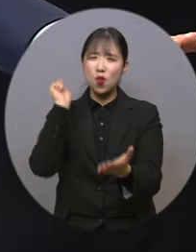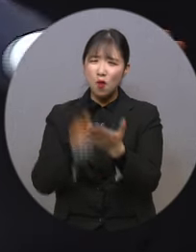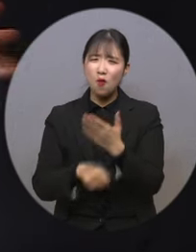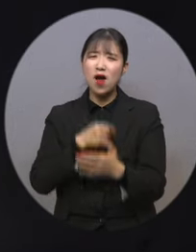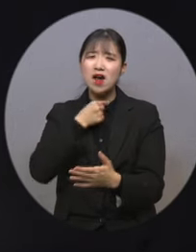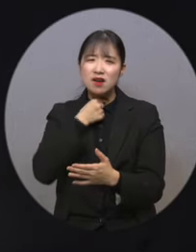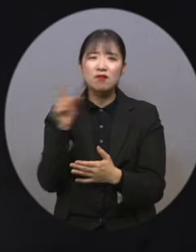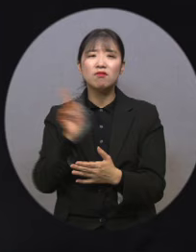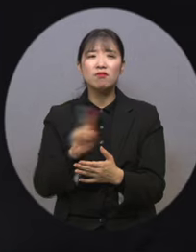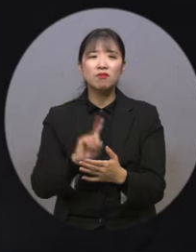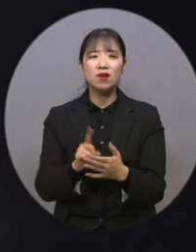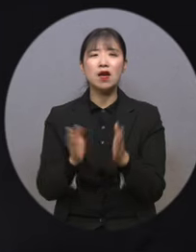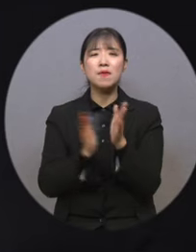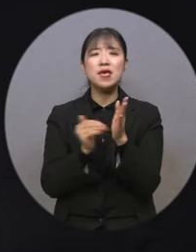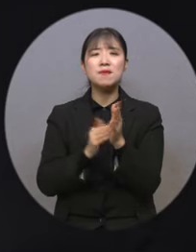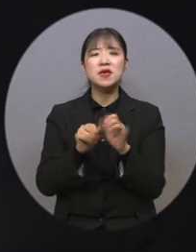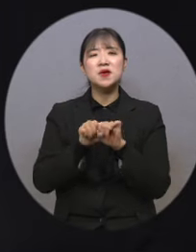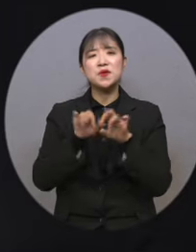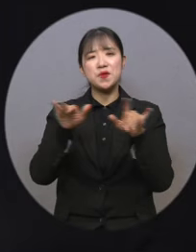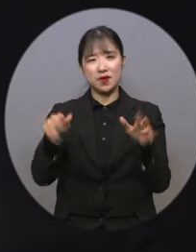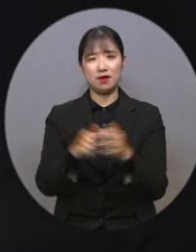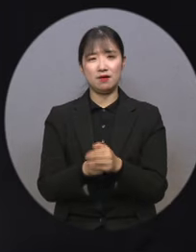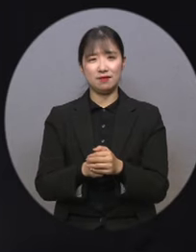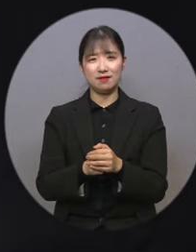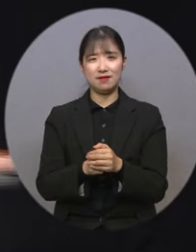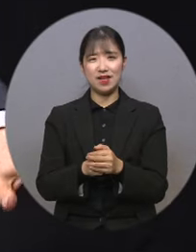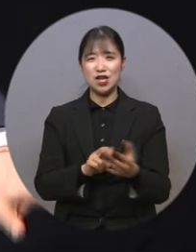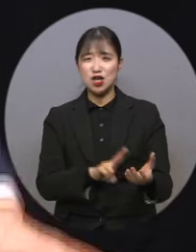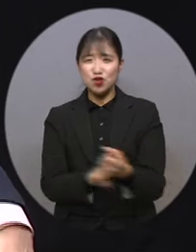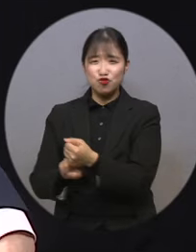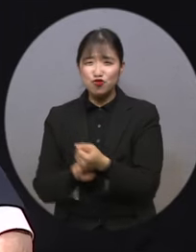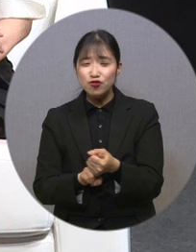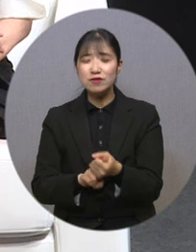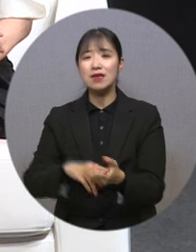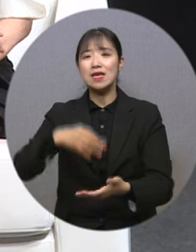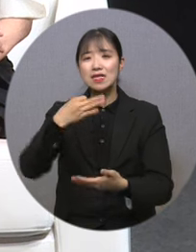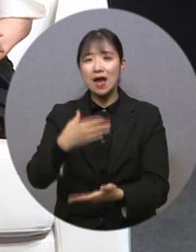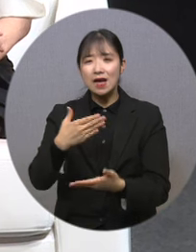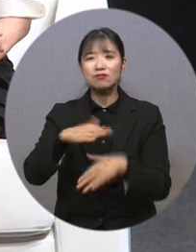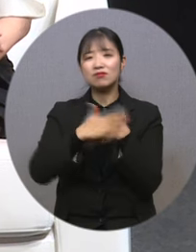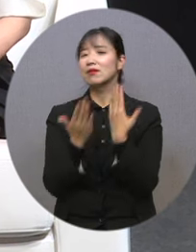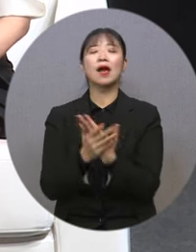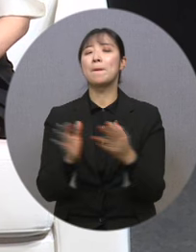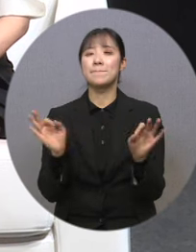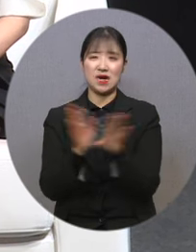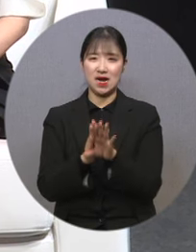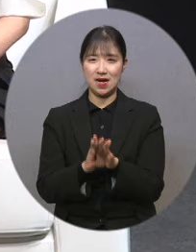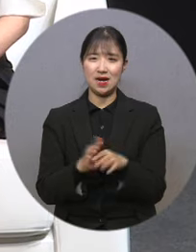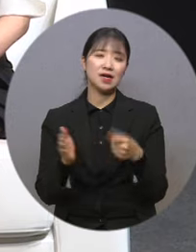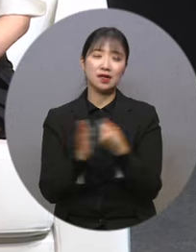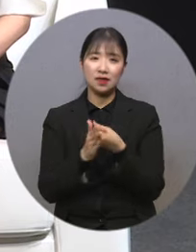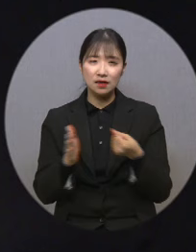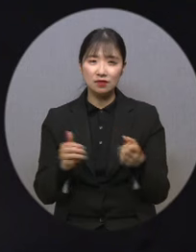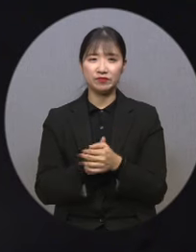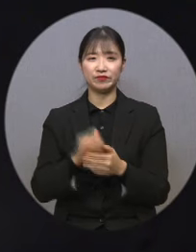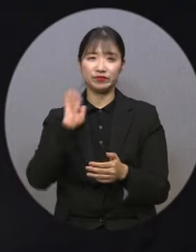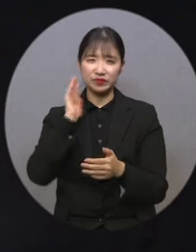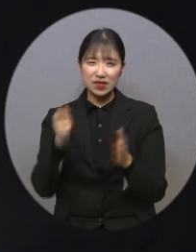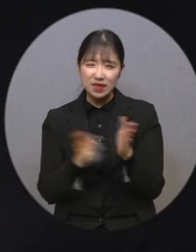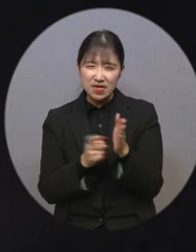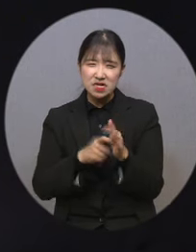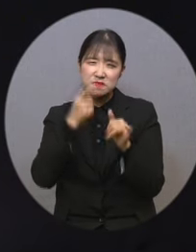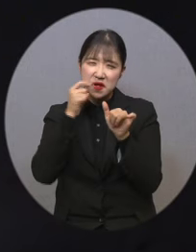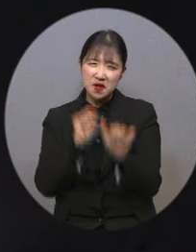일이 벌어지냐. 비밀이 다 새버려요. 지하자금이 다 달아나버려요. 그러니까 대통령은 긴급재정명령